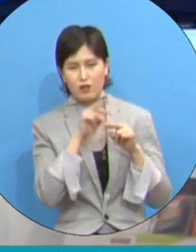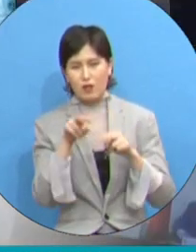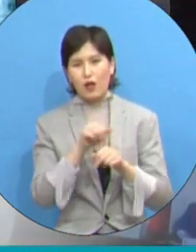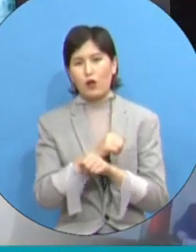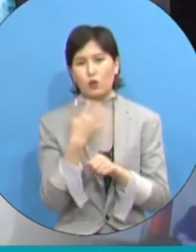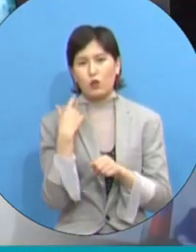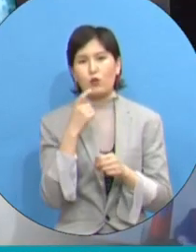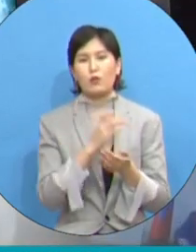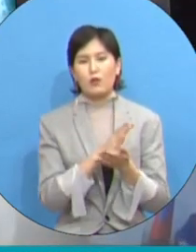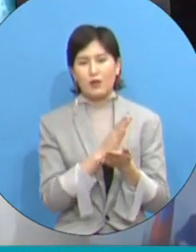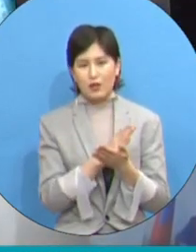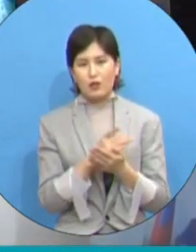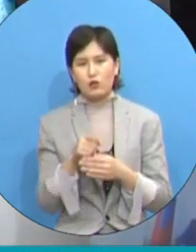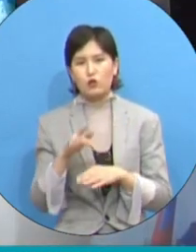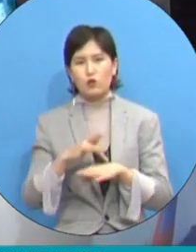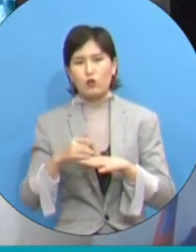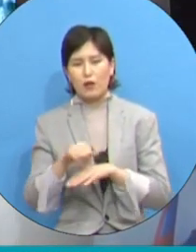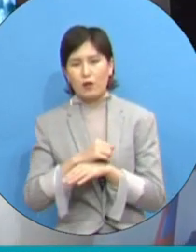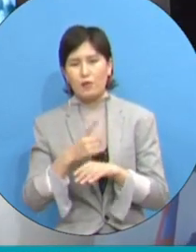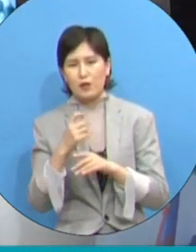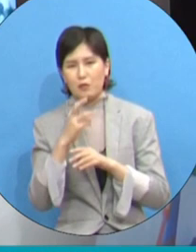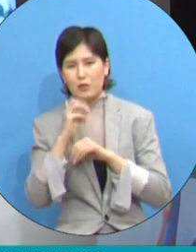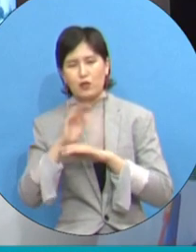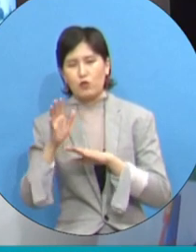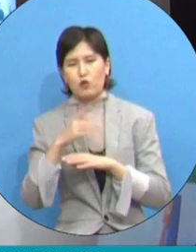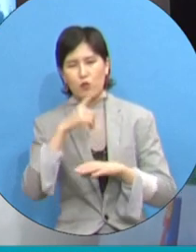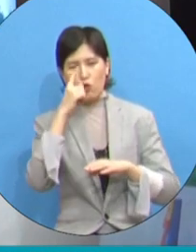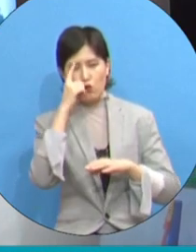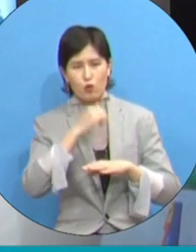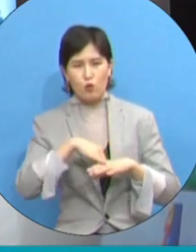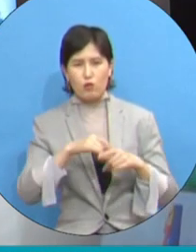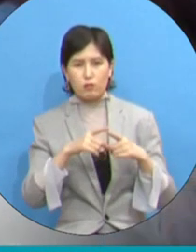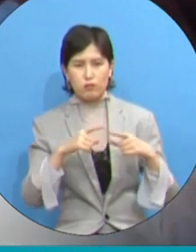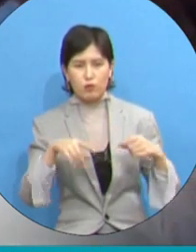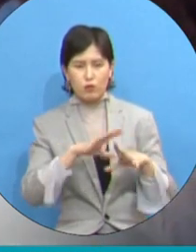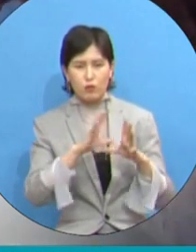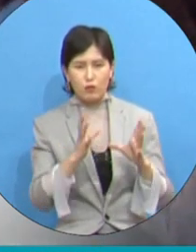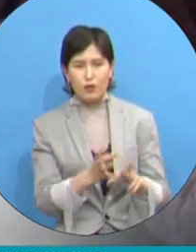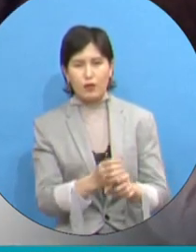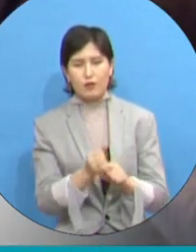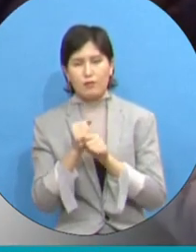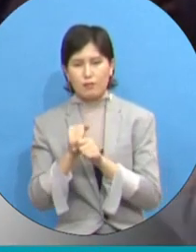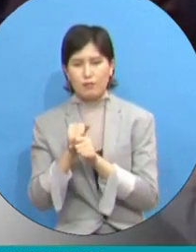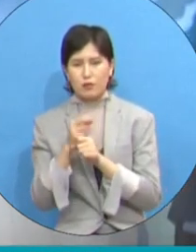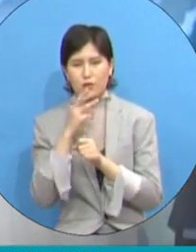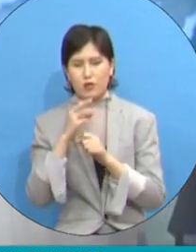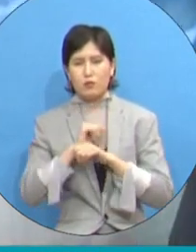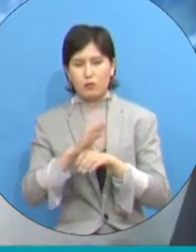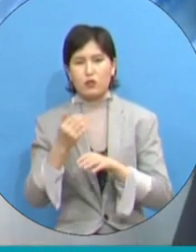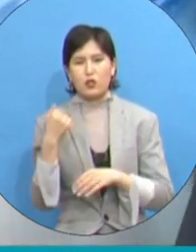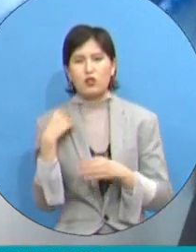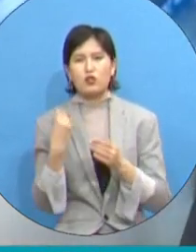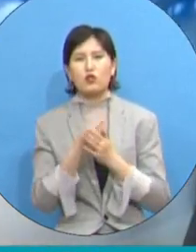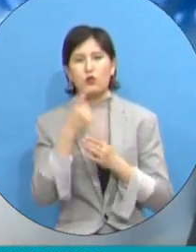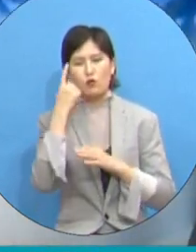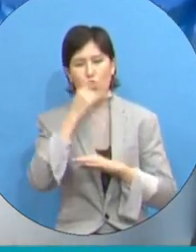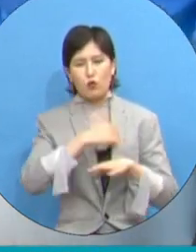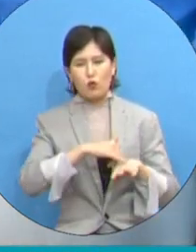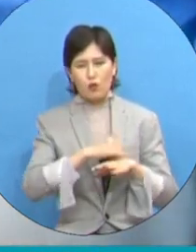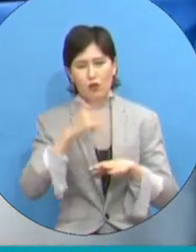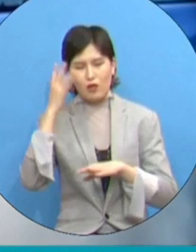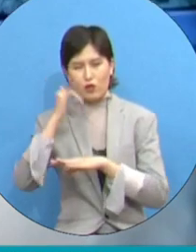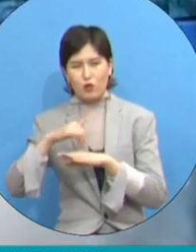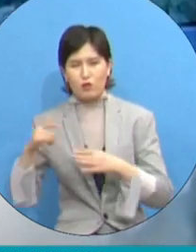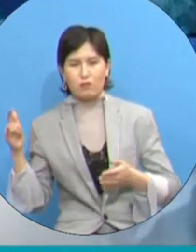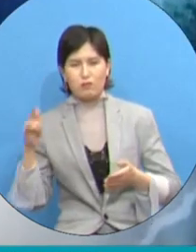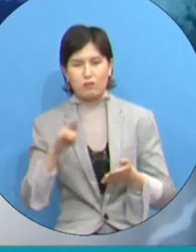бөгөөд зөвхөн Төв аймгийн гэлтгүй Монгол Улсын аяилжуулчлалын мэдээллийг нэгтгэсэн платформудаар үйлчлэх юм байна. Тэгвэл манай улсад ирсэн жуулчид Монгол